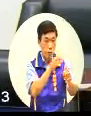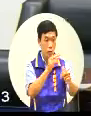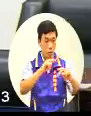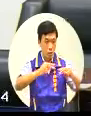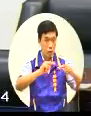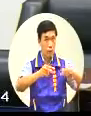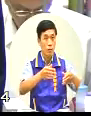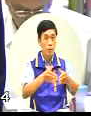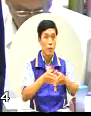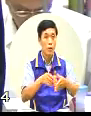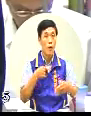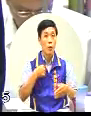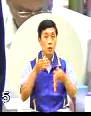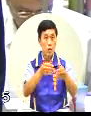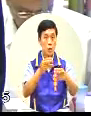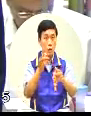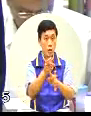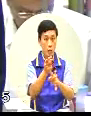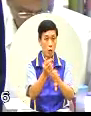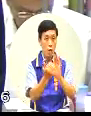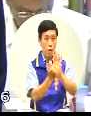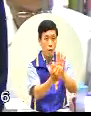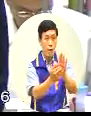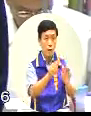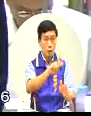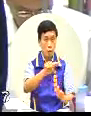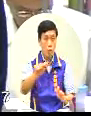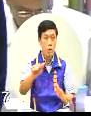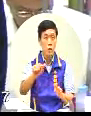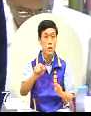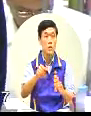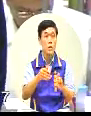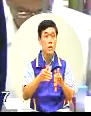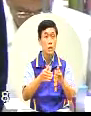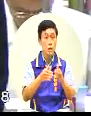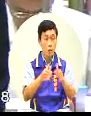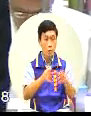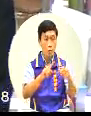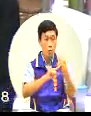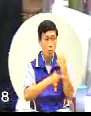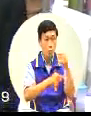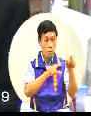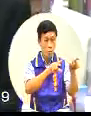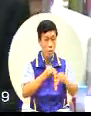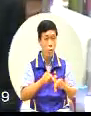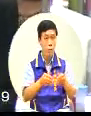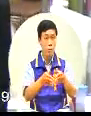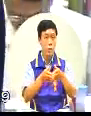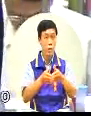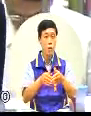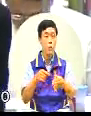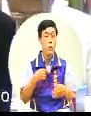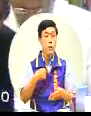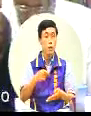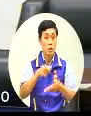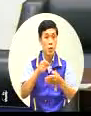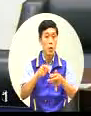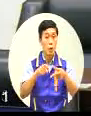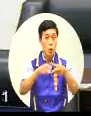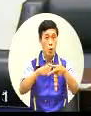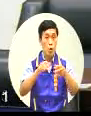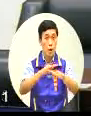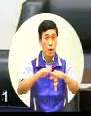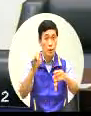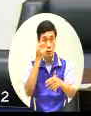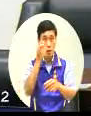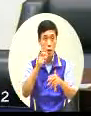是管消防设备，它消防设备一定要按现有法。 当然，我讲的是消防啦哈。那个公安检查，公务局这